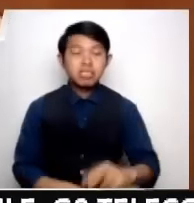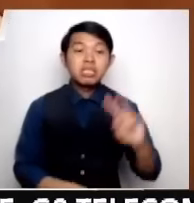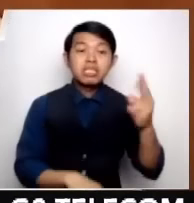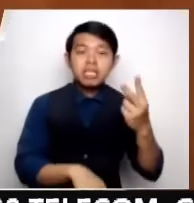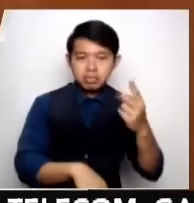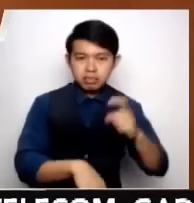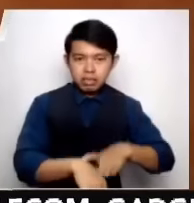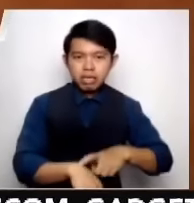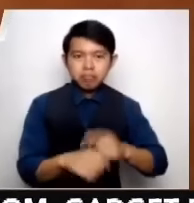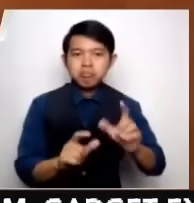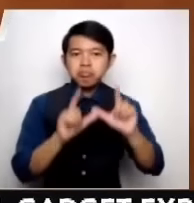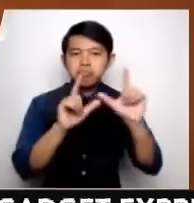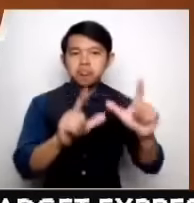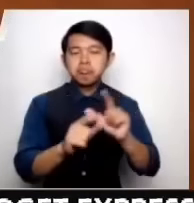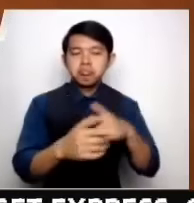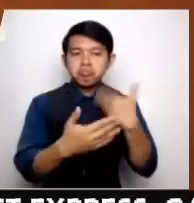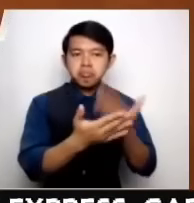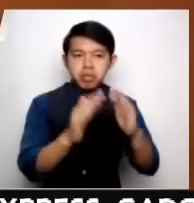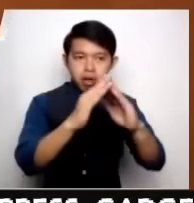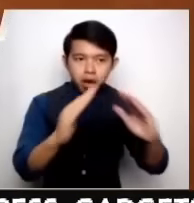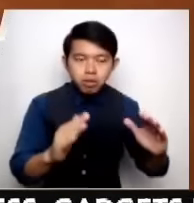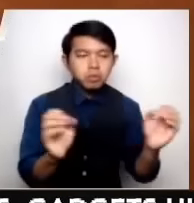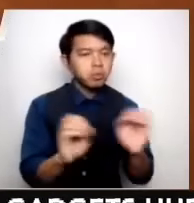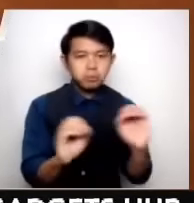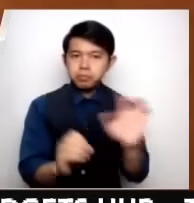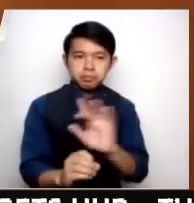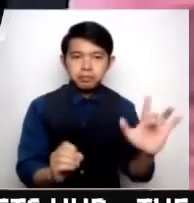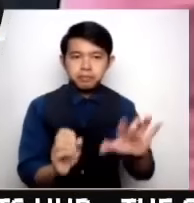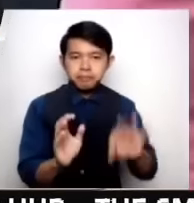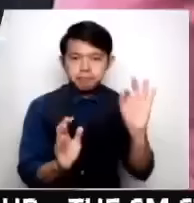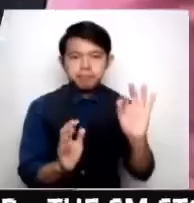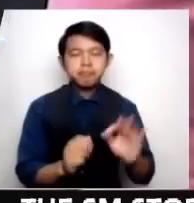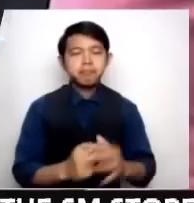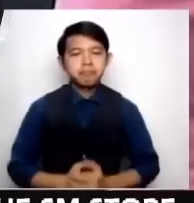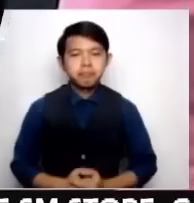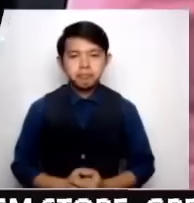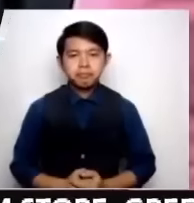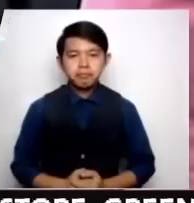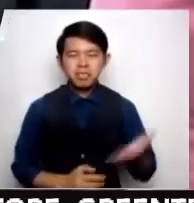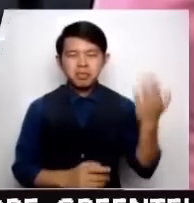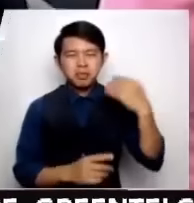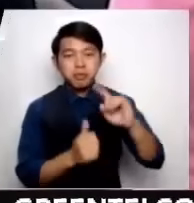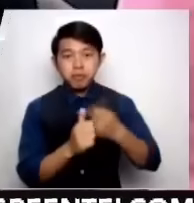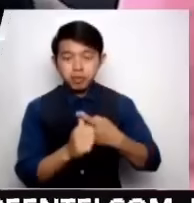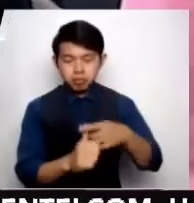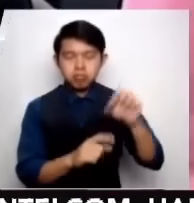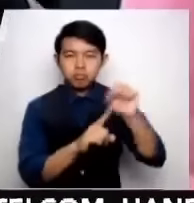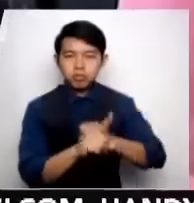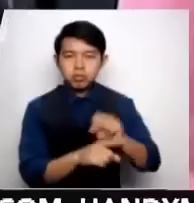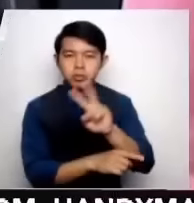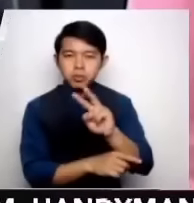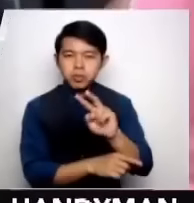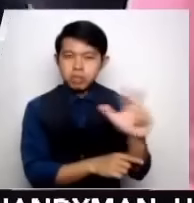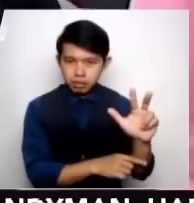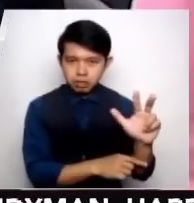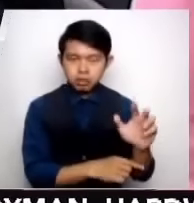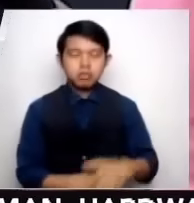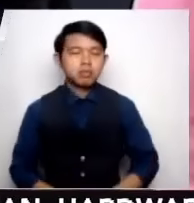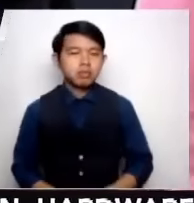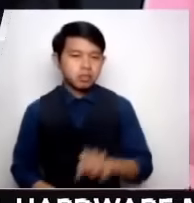rin tao sa kanilang bahay nung una itong dalhin noong September 23. Non-bailable ang kasong syndicated staffa na may kaparusahang